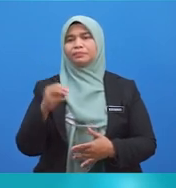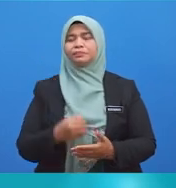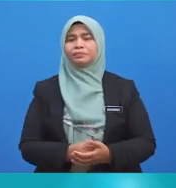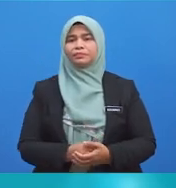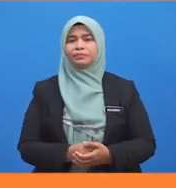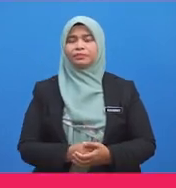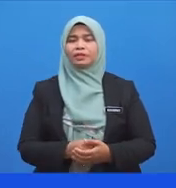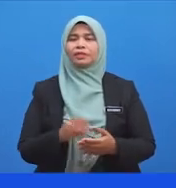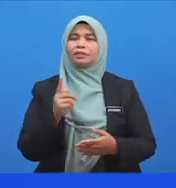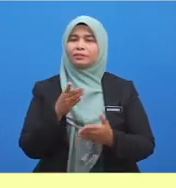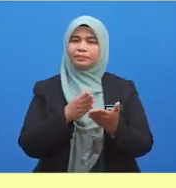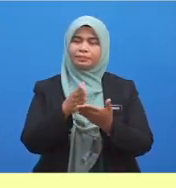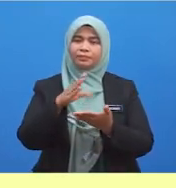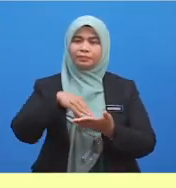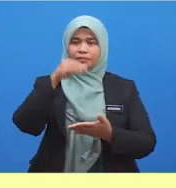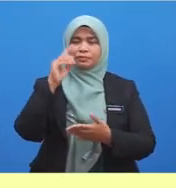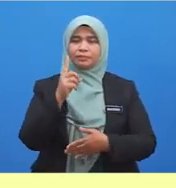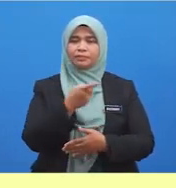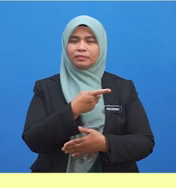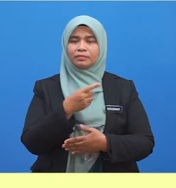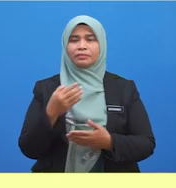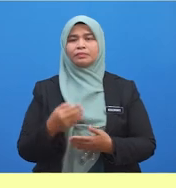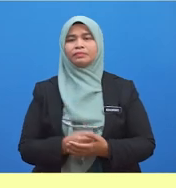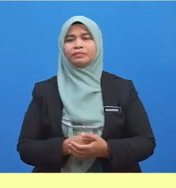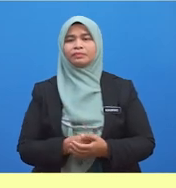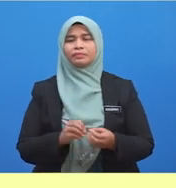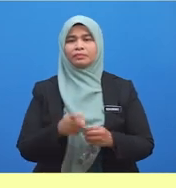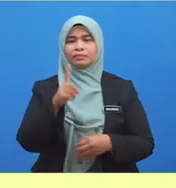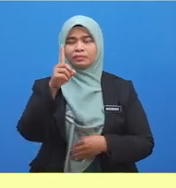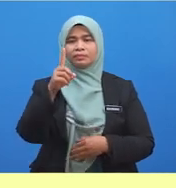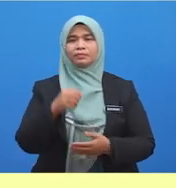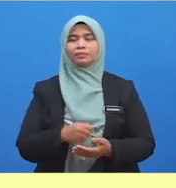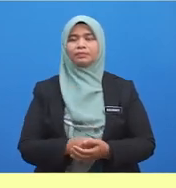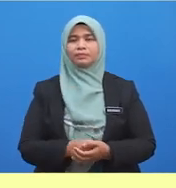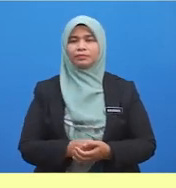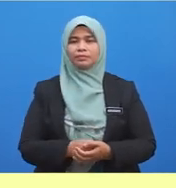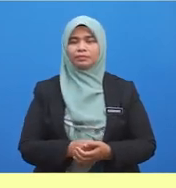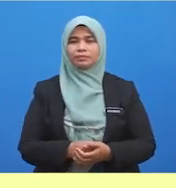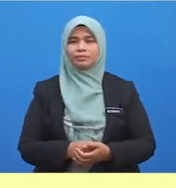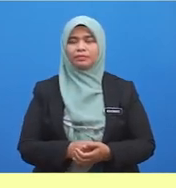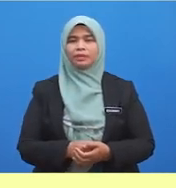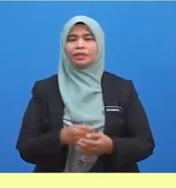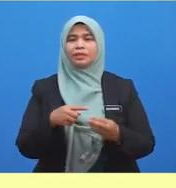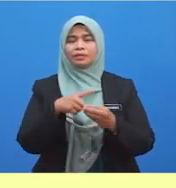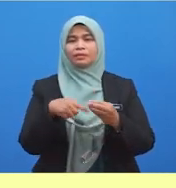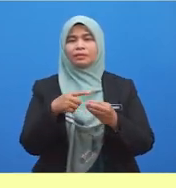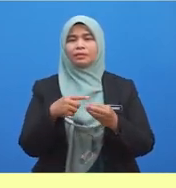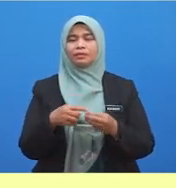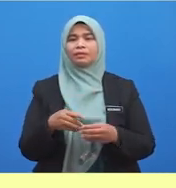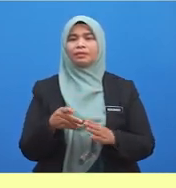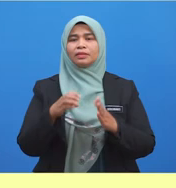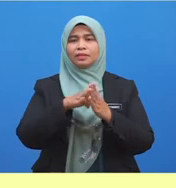pengertian meiosis. Murid-murid, tahukah apa pengertian meiosis? Jangan